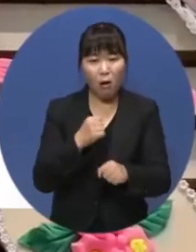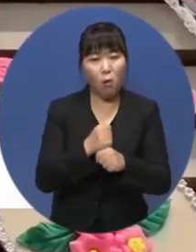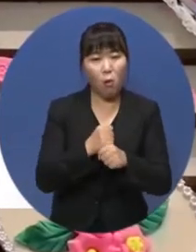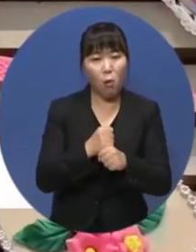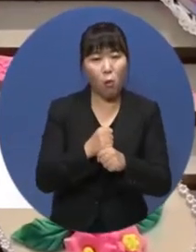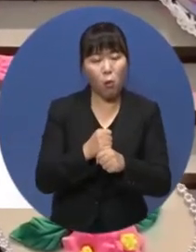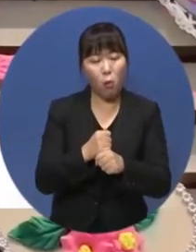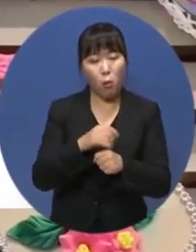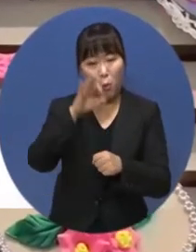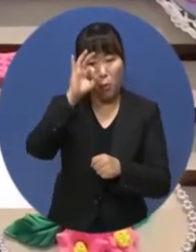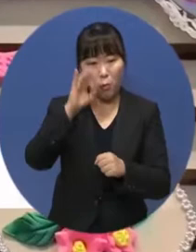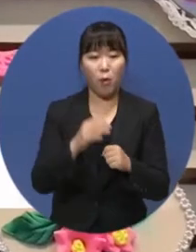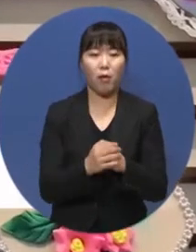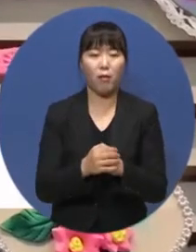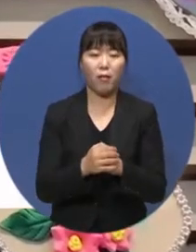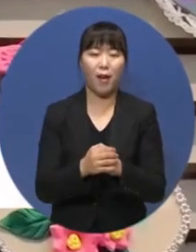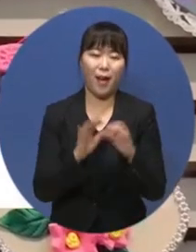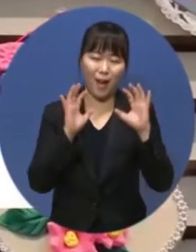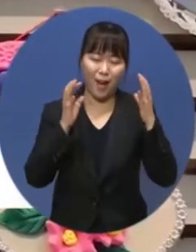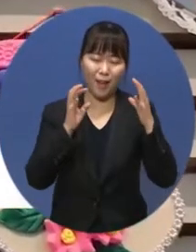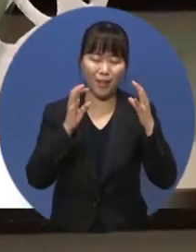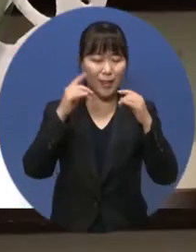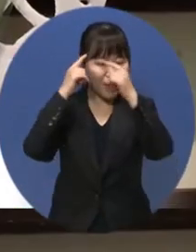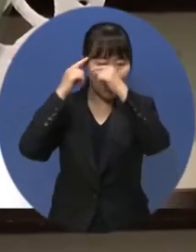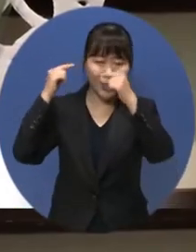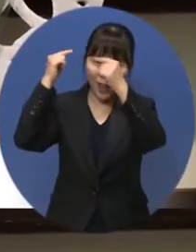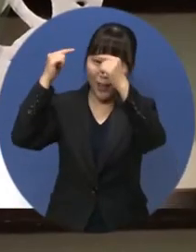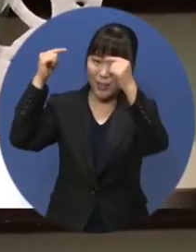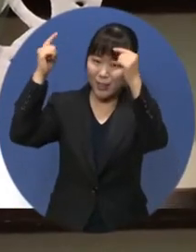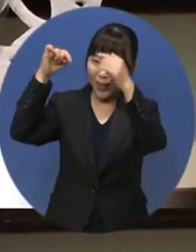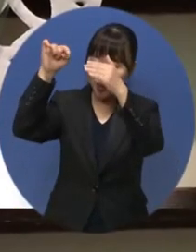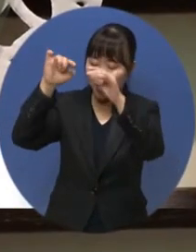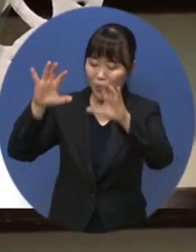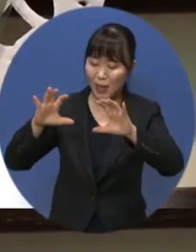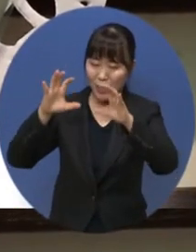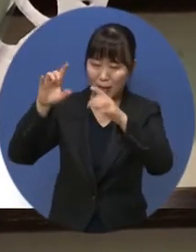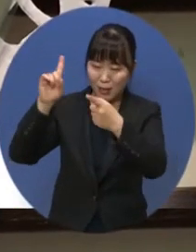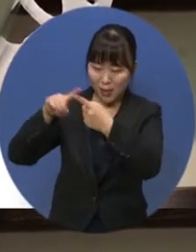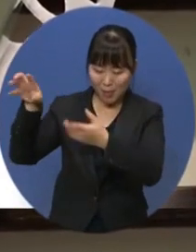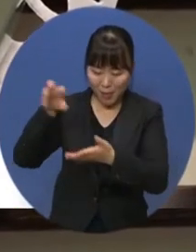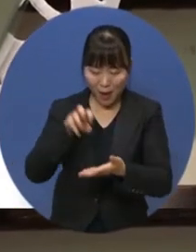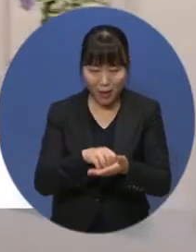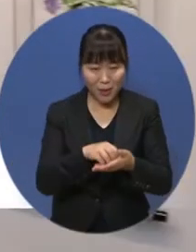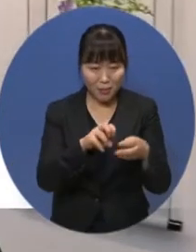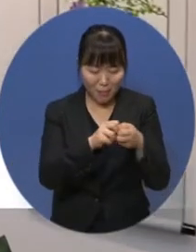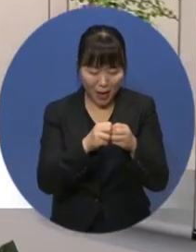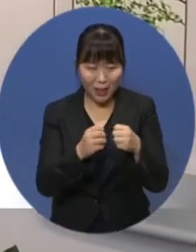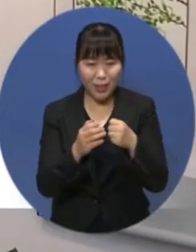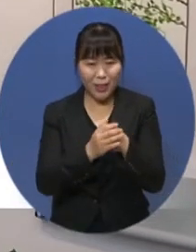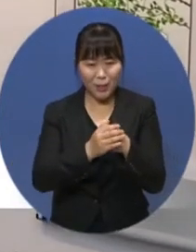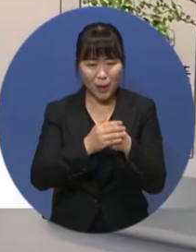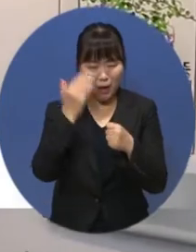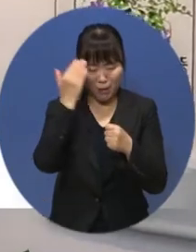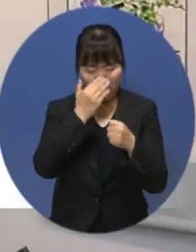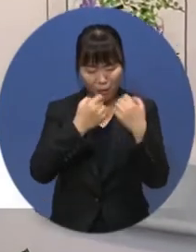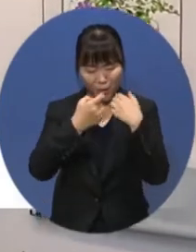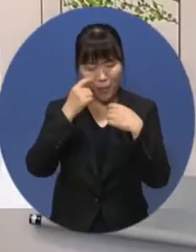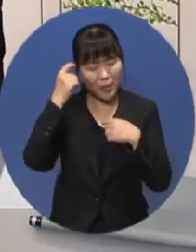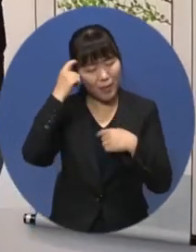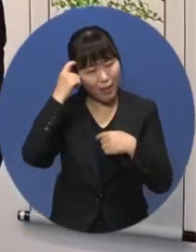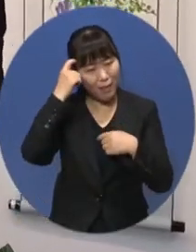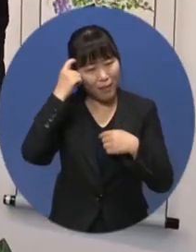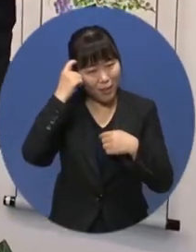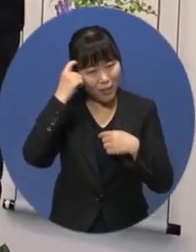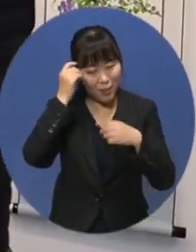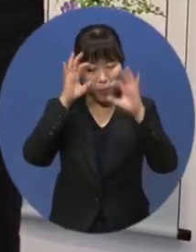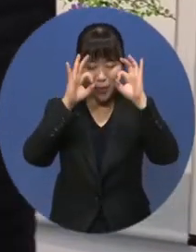있는 작품에는 천진난만한 아이들만의 상상 속 세상이 담겨 있어 그 순수함이 관람객들을 미소짓게